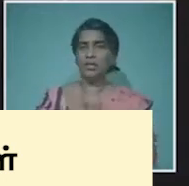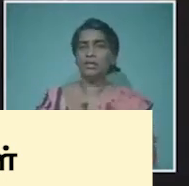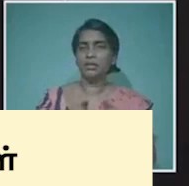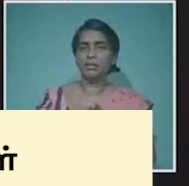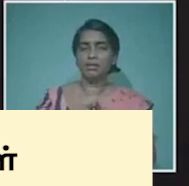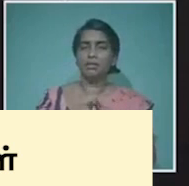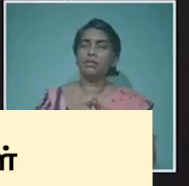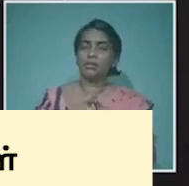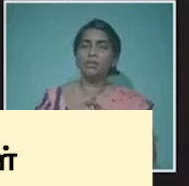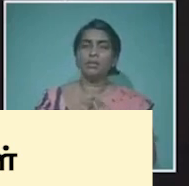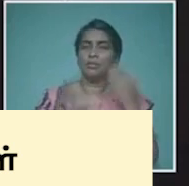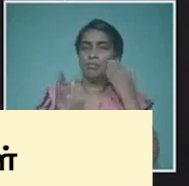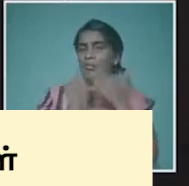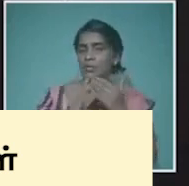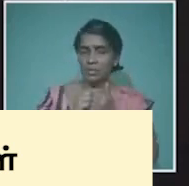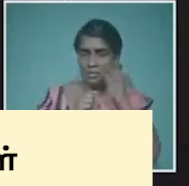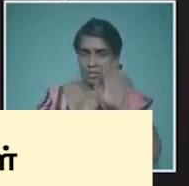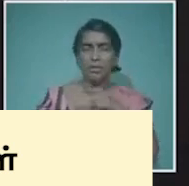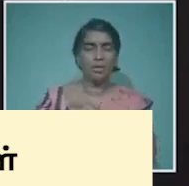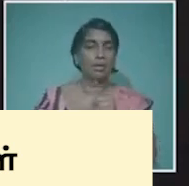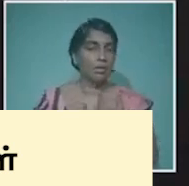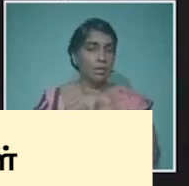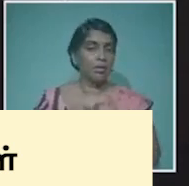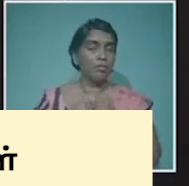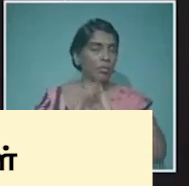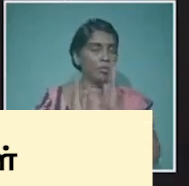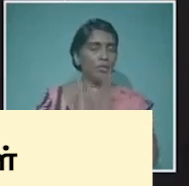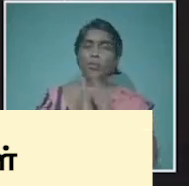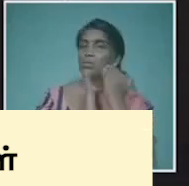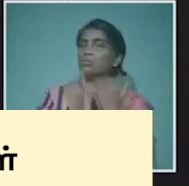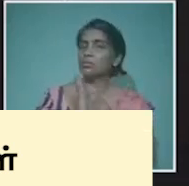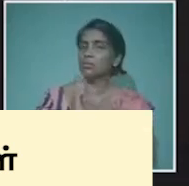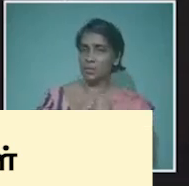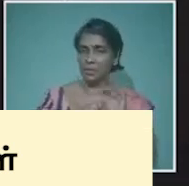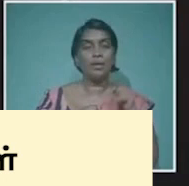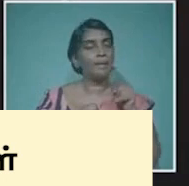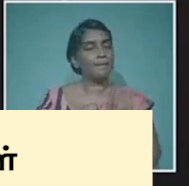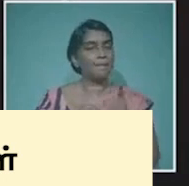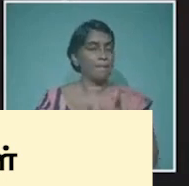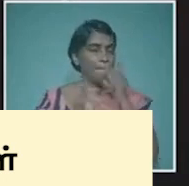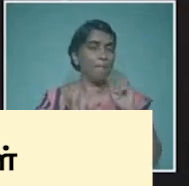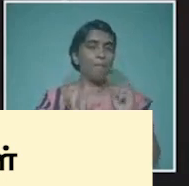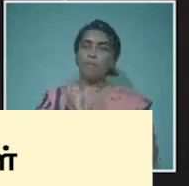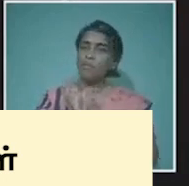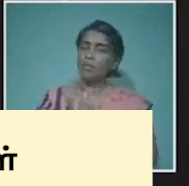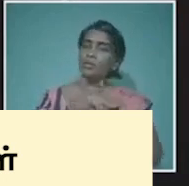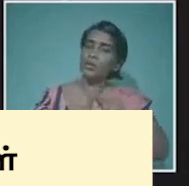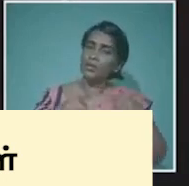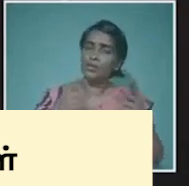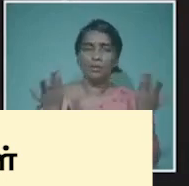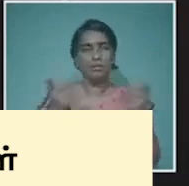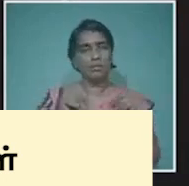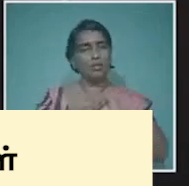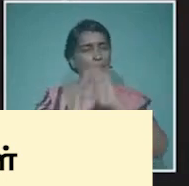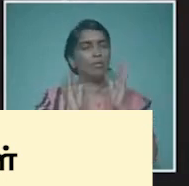இருக்கின்ற ஒவ்வொரு நகர்விலும் அர்த்தம் இருக்க வேண்டும். இங்கே உருவாக்குகின்ற கமிட்டியில் எடுக்கப்படுகிற தீர்மானங்கள், கோப்புழு கோப்பா குழு ஊடாக எவ்வளவு